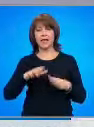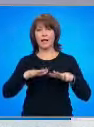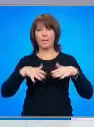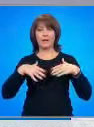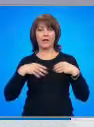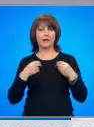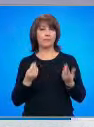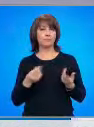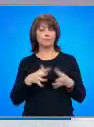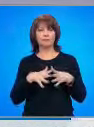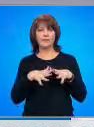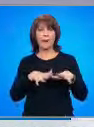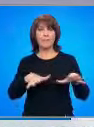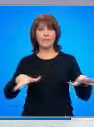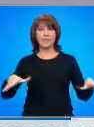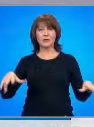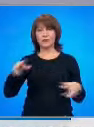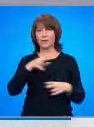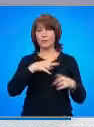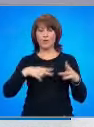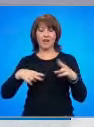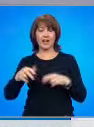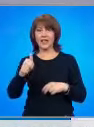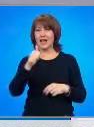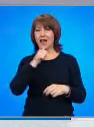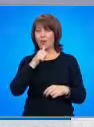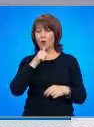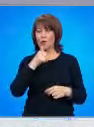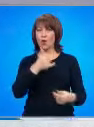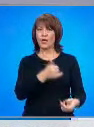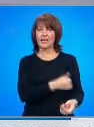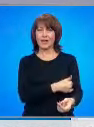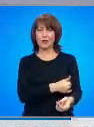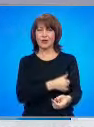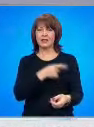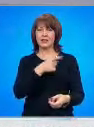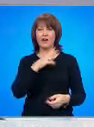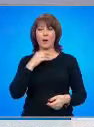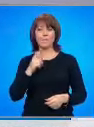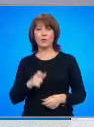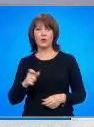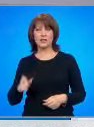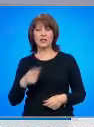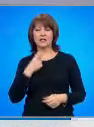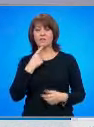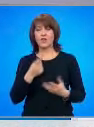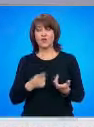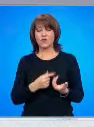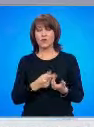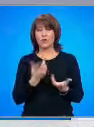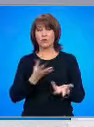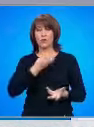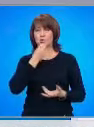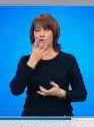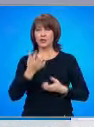Масови проверки на полицаи за алкохол и наркотици започва МВР заради зачестилите случаи на хванати пияни и другирани полицаи, които